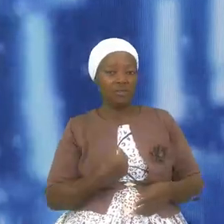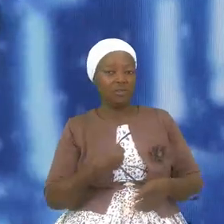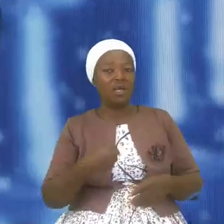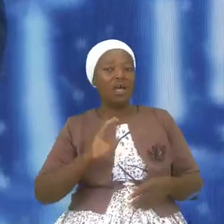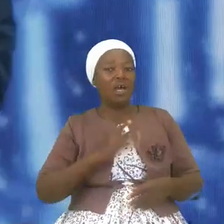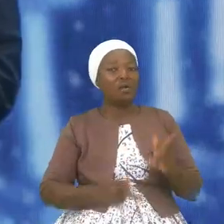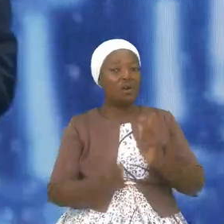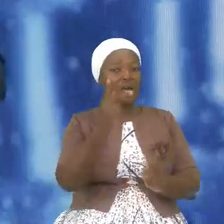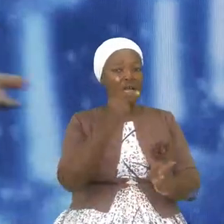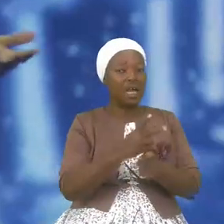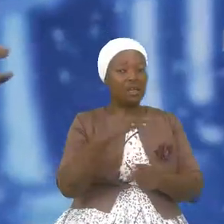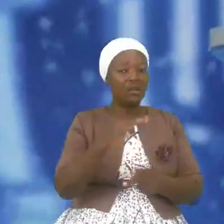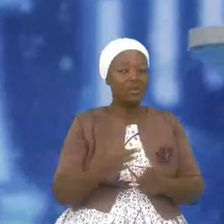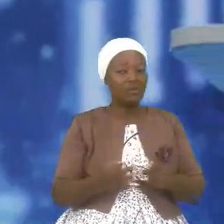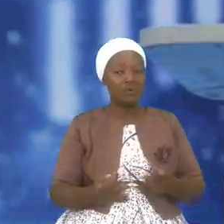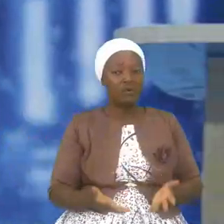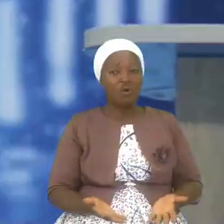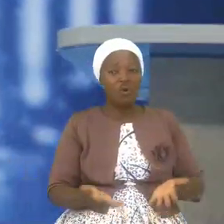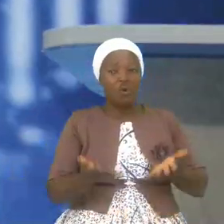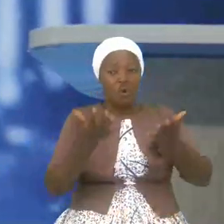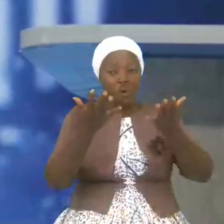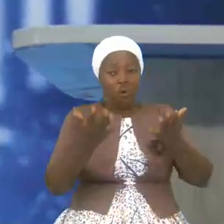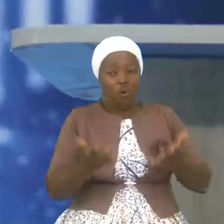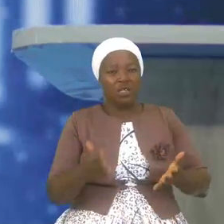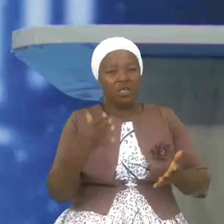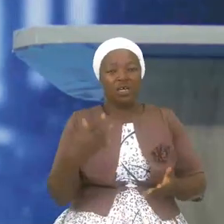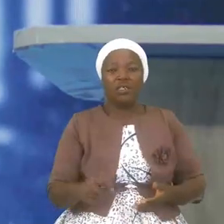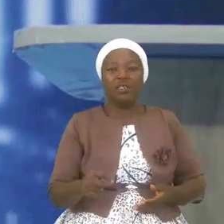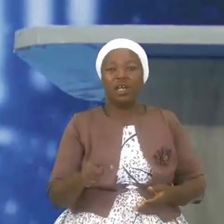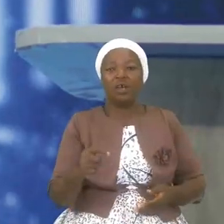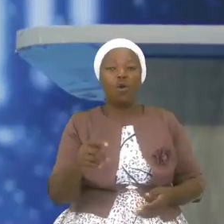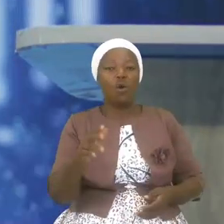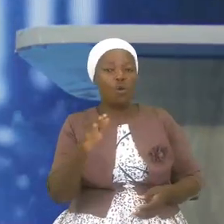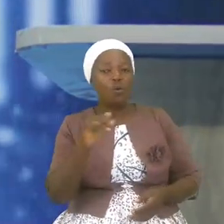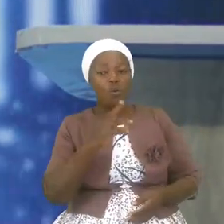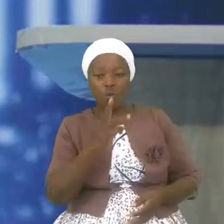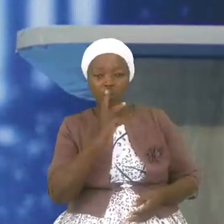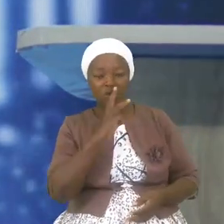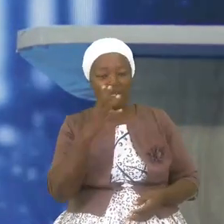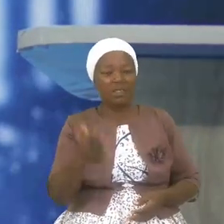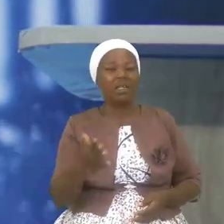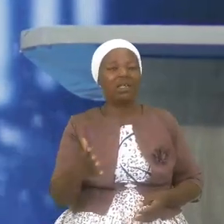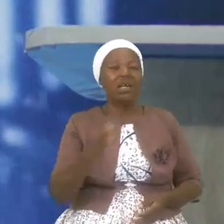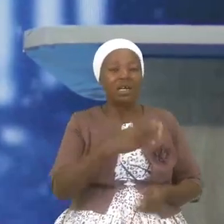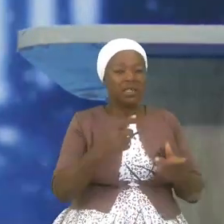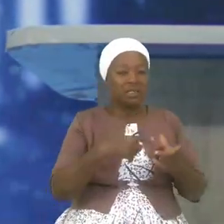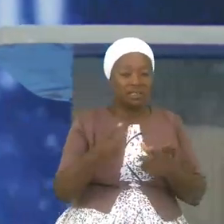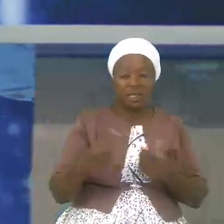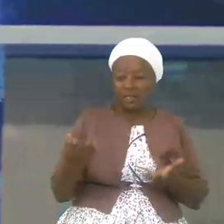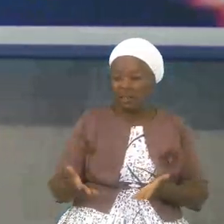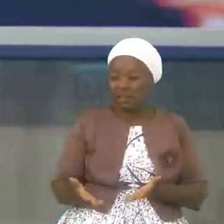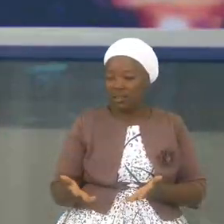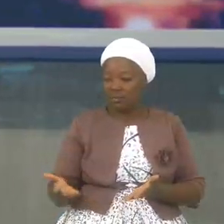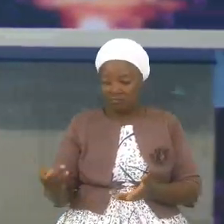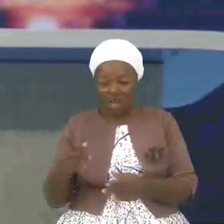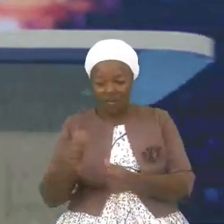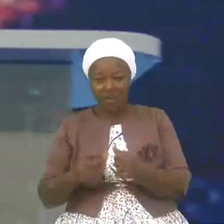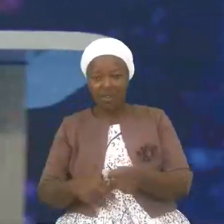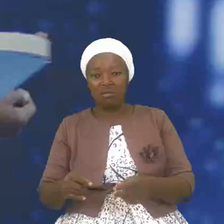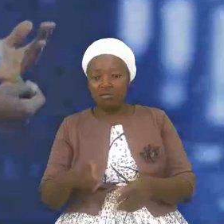donne notre poids. L'eau là-bas, le mètre là-bas, le poids là-bas,